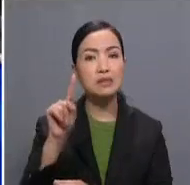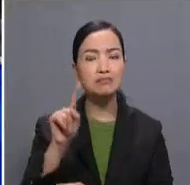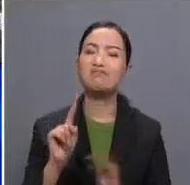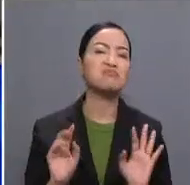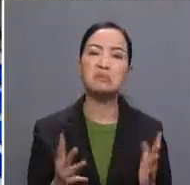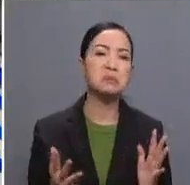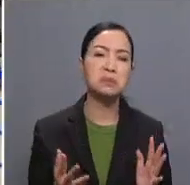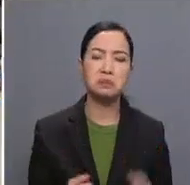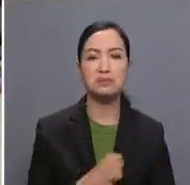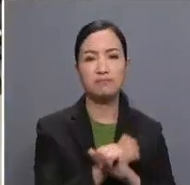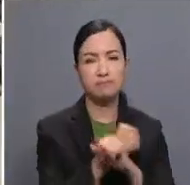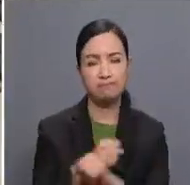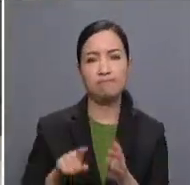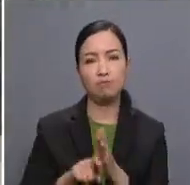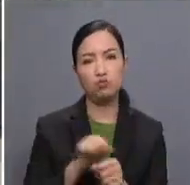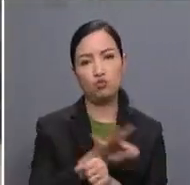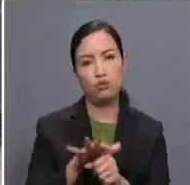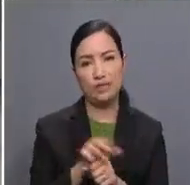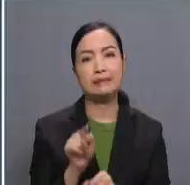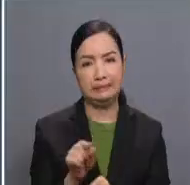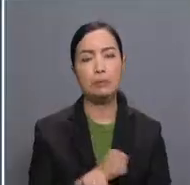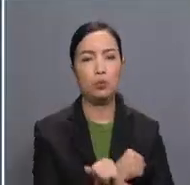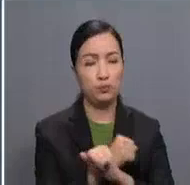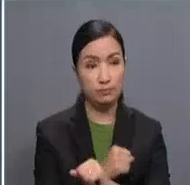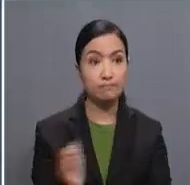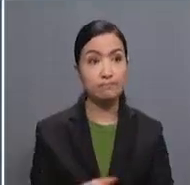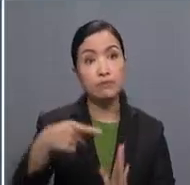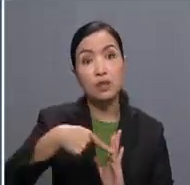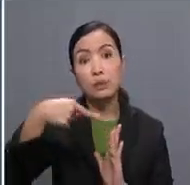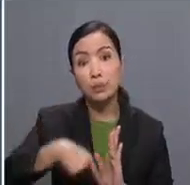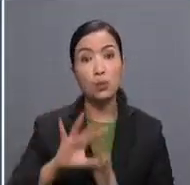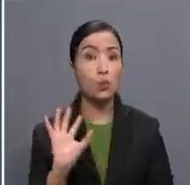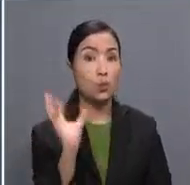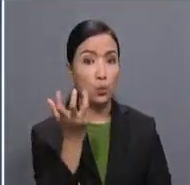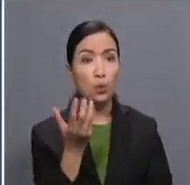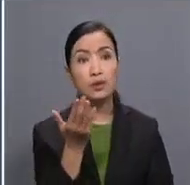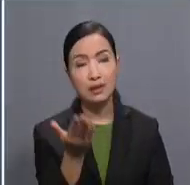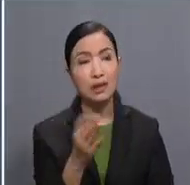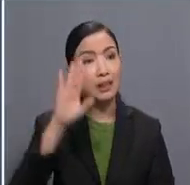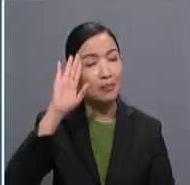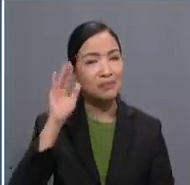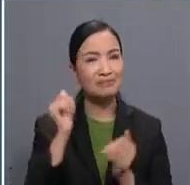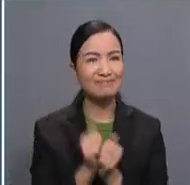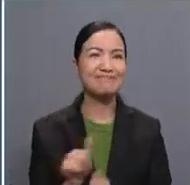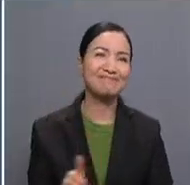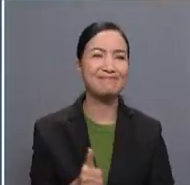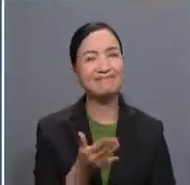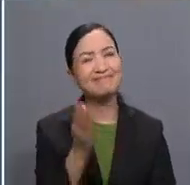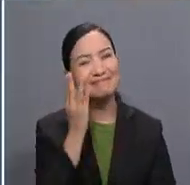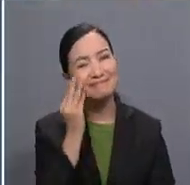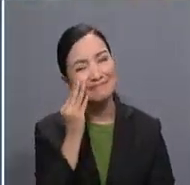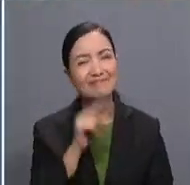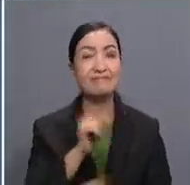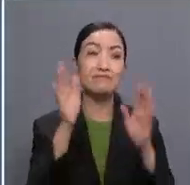-19 นะคะไปดูที่พิษณุโลกกันบ้างค่ะคุณผู้ชมคะพิษณุโลกคุณพี่ตำรวจค่ะเขามาสร้างสีสัน